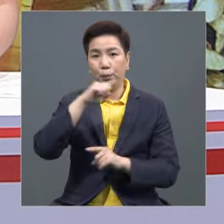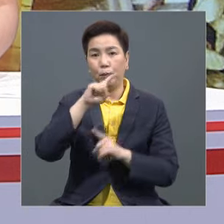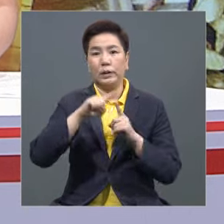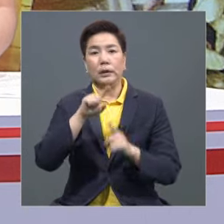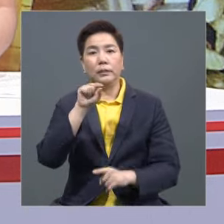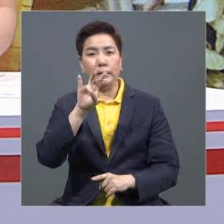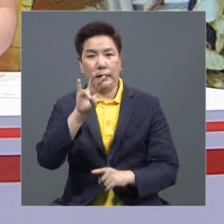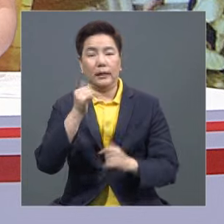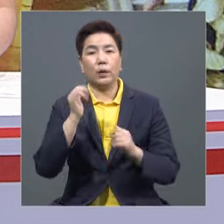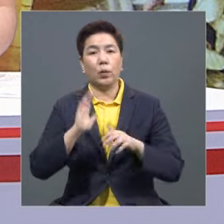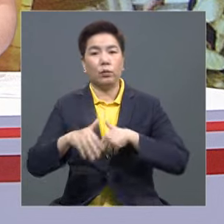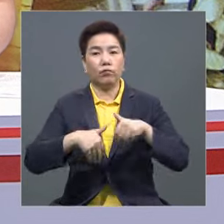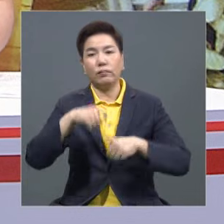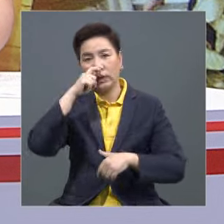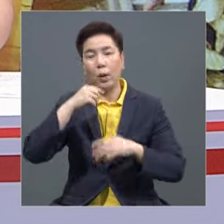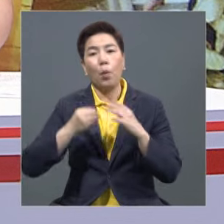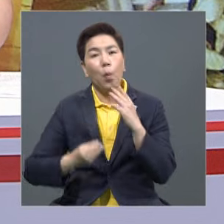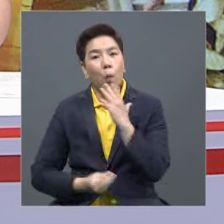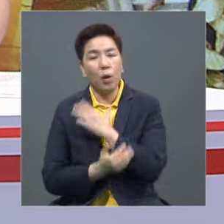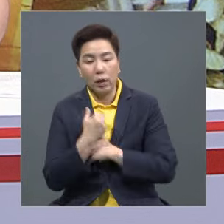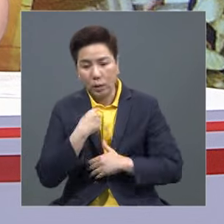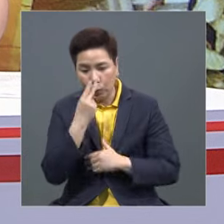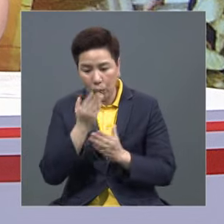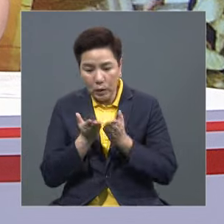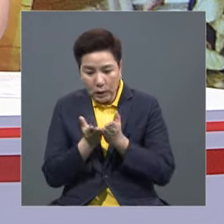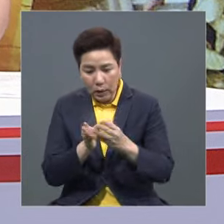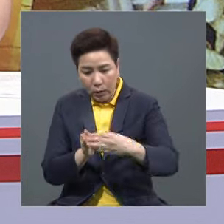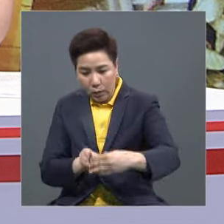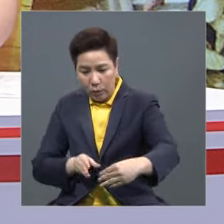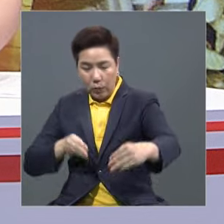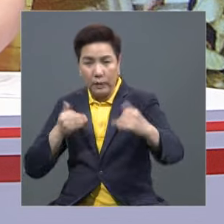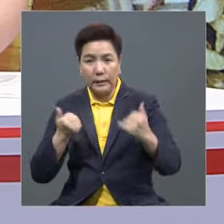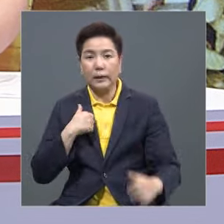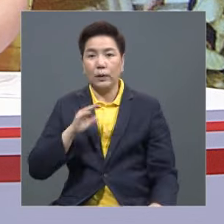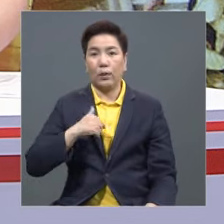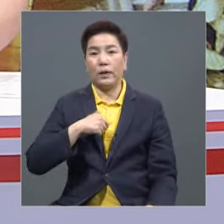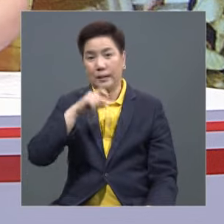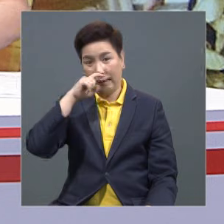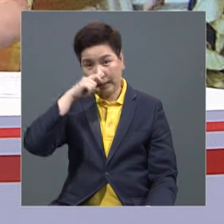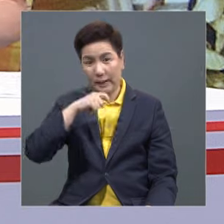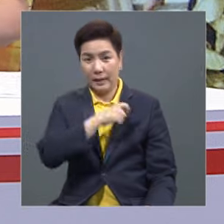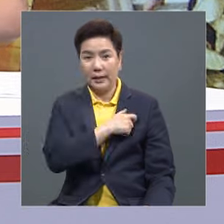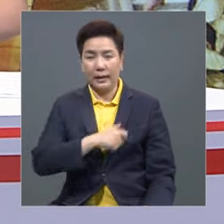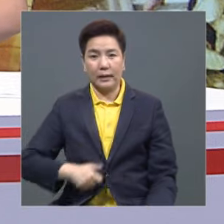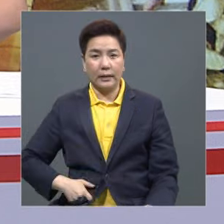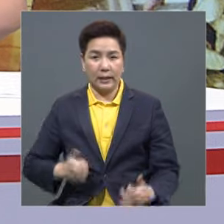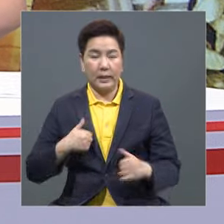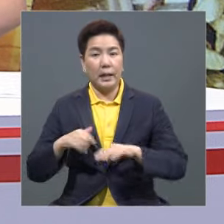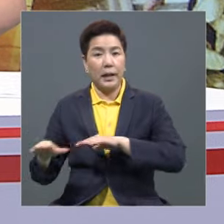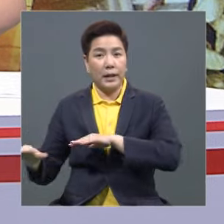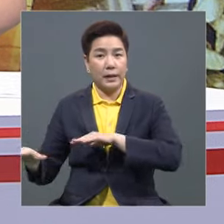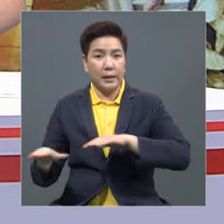พสกนิกรชาวไทยก็จะมีโอกาสได้ชมขบวนพระญาตราทางชลมกันอีกครั้งนะกับซึ่งการเตรียมความพร้อมพระ